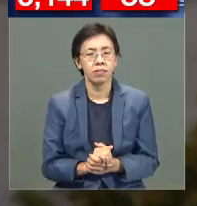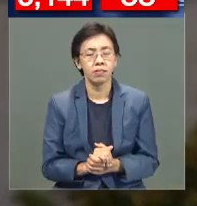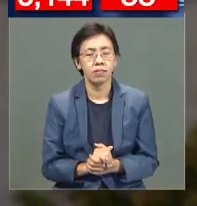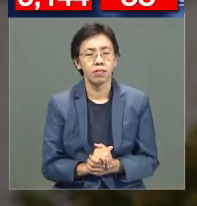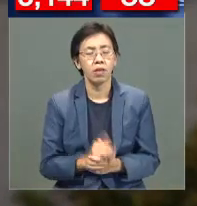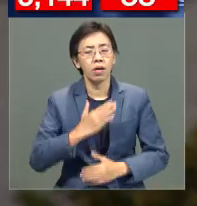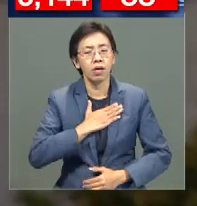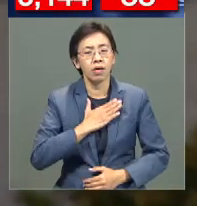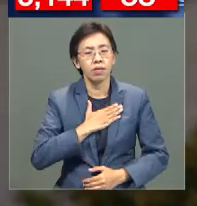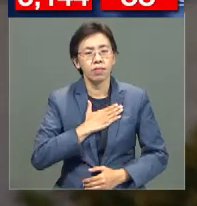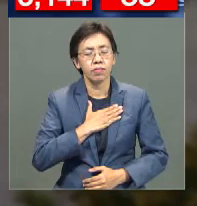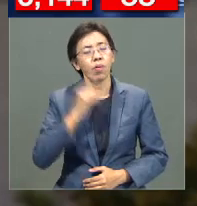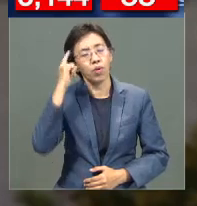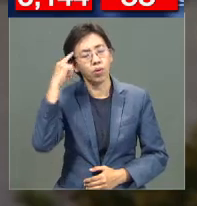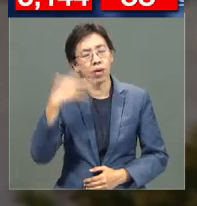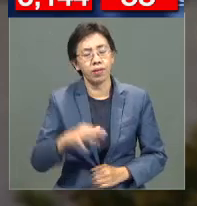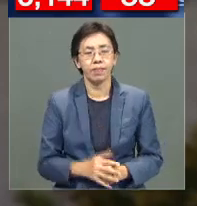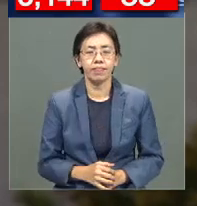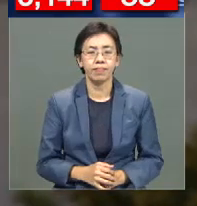ก็ผมก็ทราบอยู่แล้ว